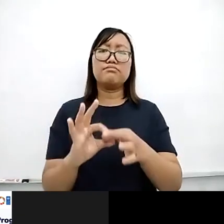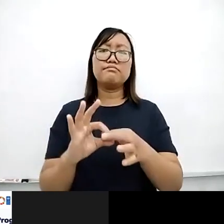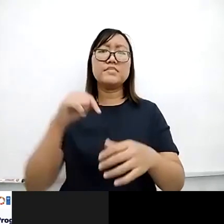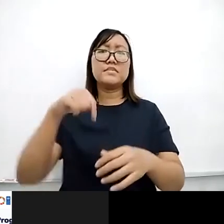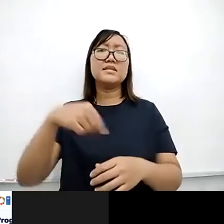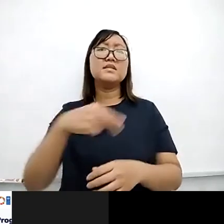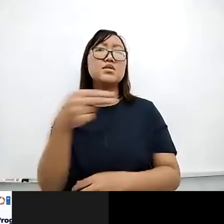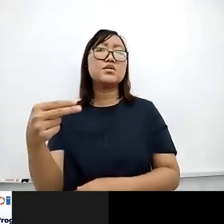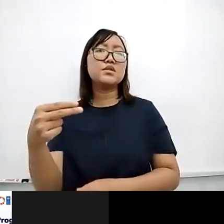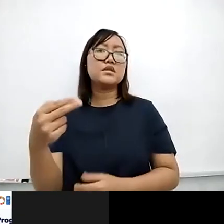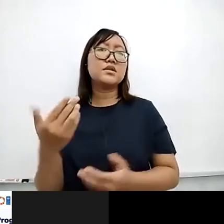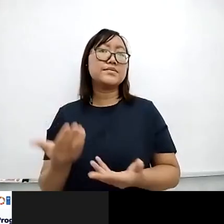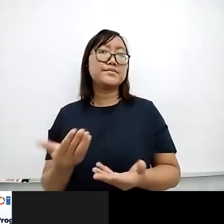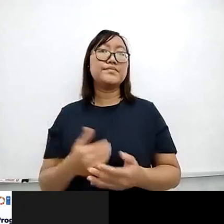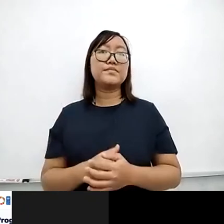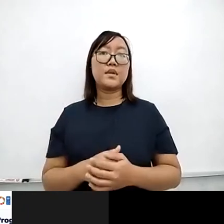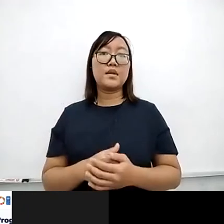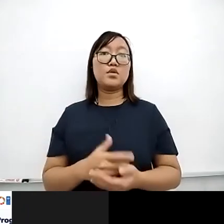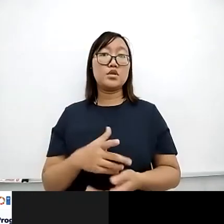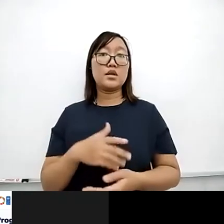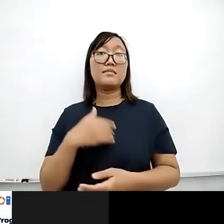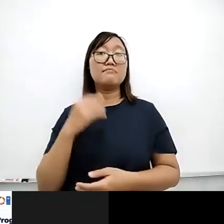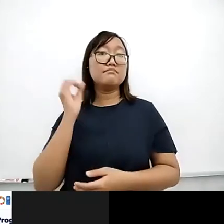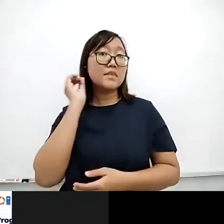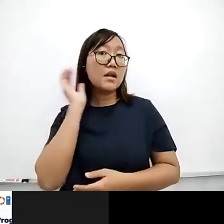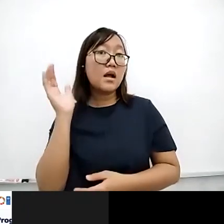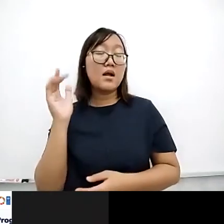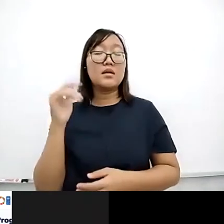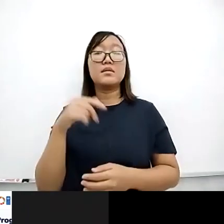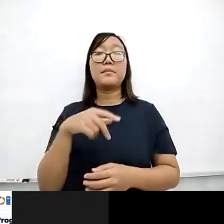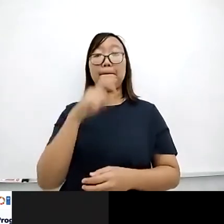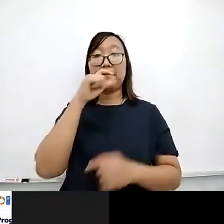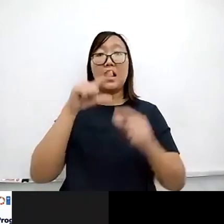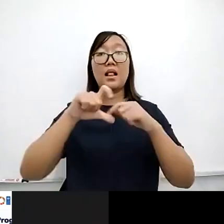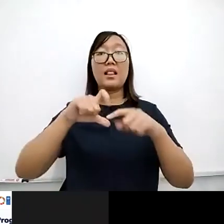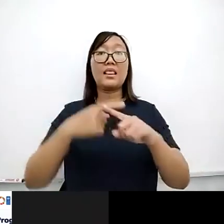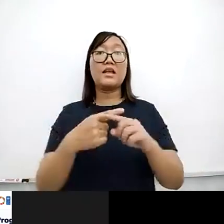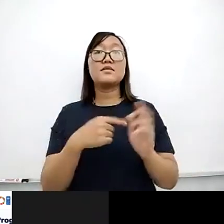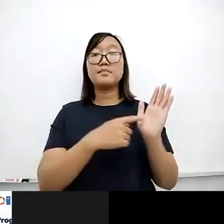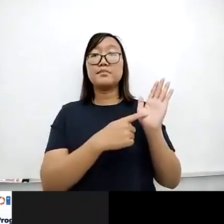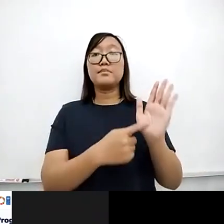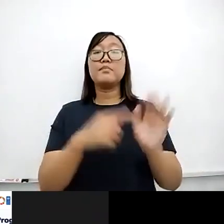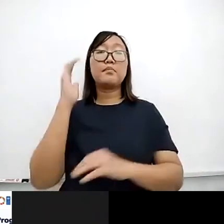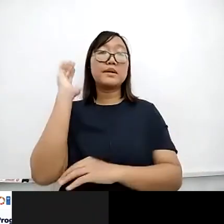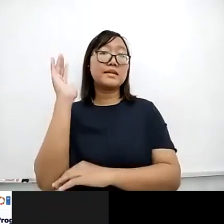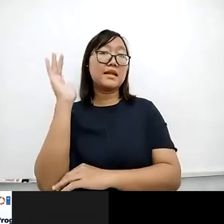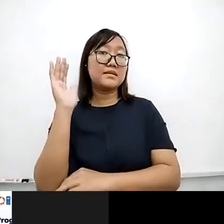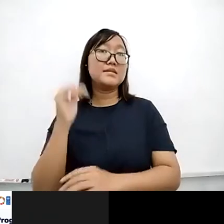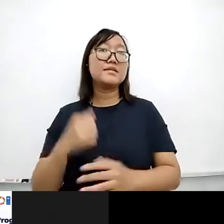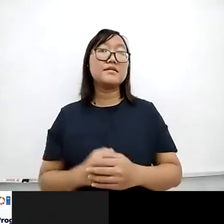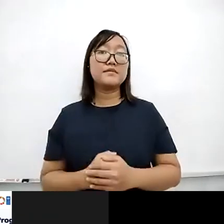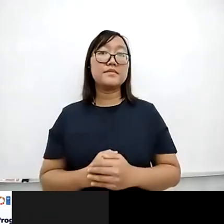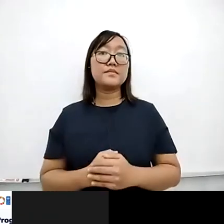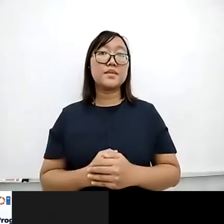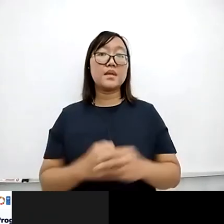mendengar eh presentasi dari Pak Lex dan berikutnya nanti akan lanjut ke pemilih kedua baru nanti setelah